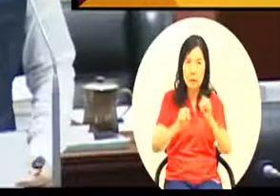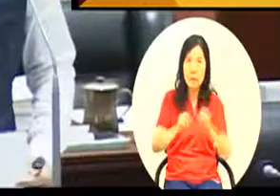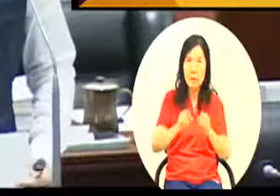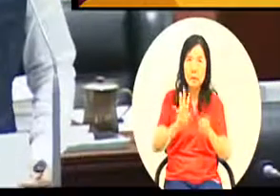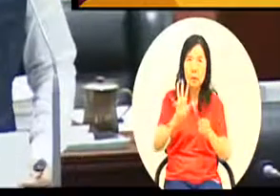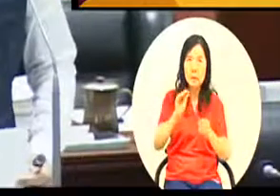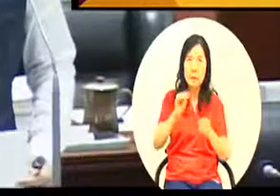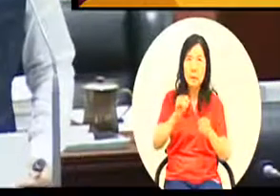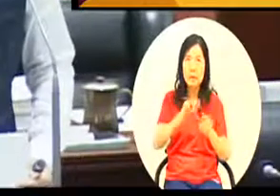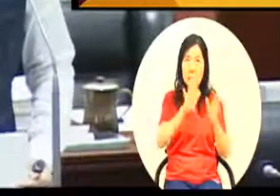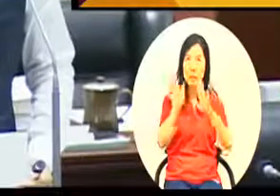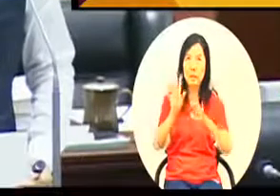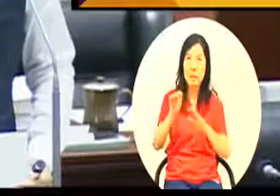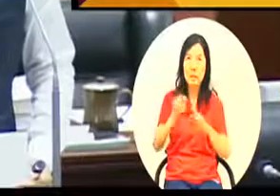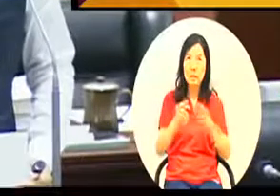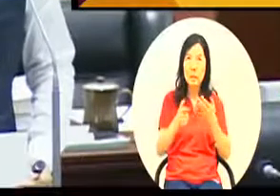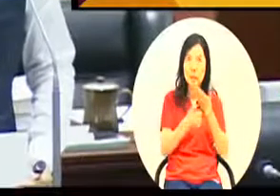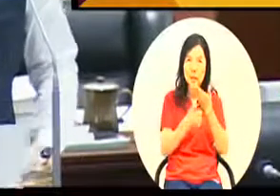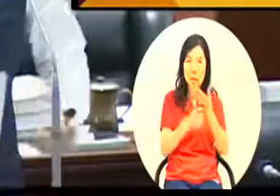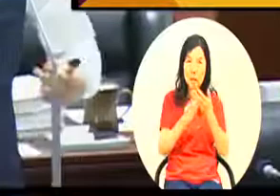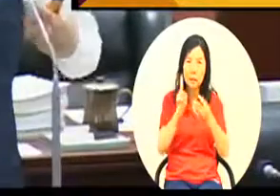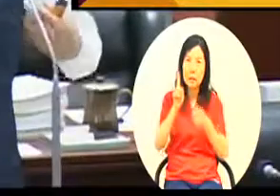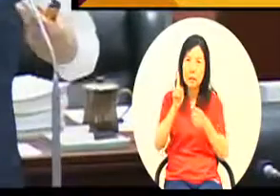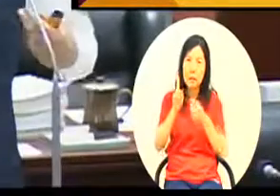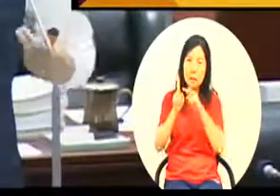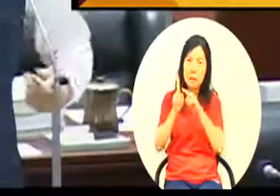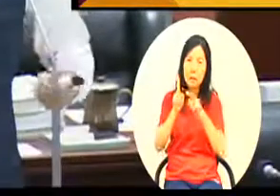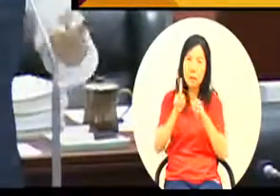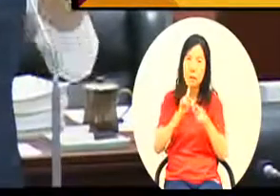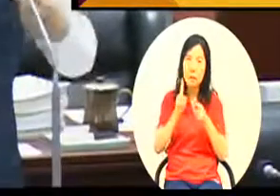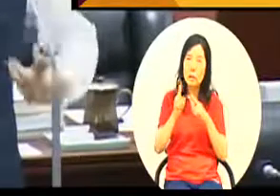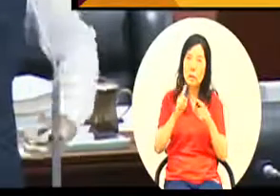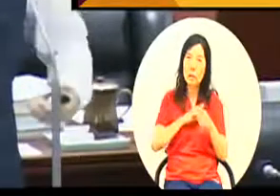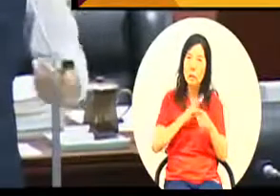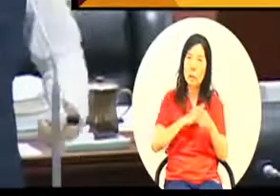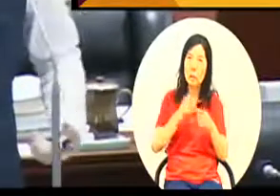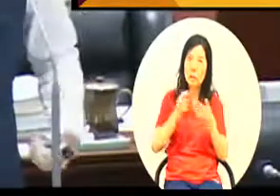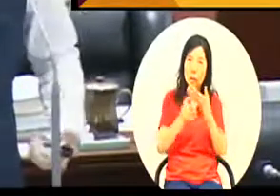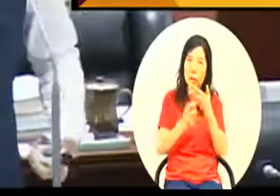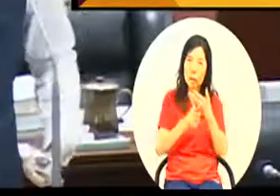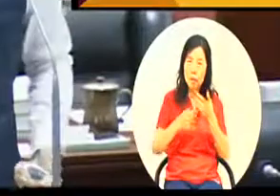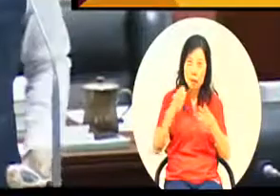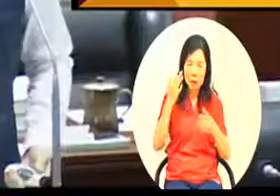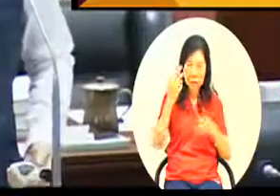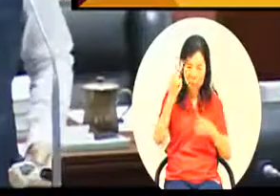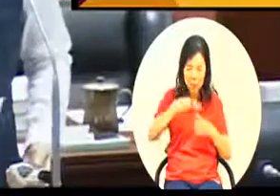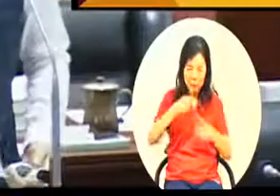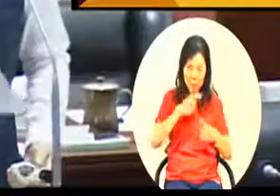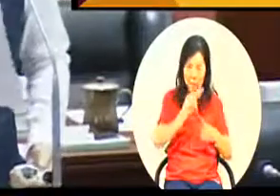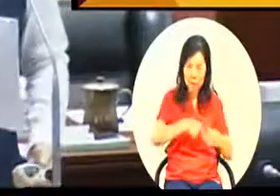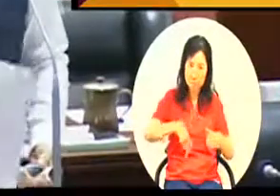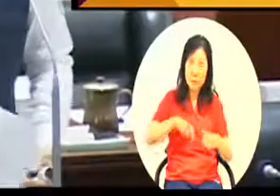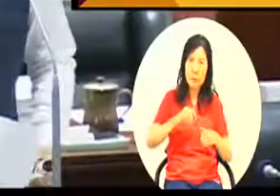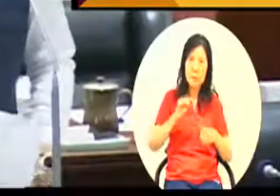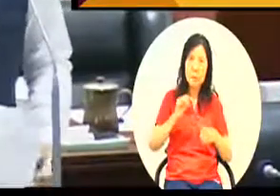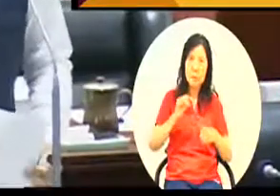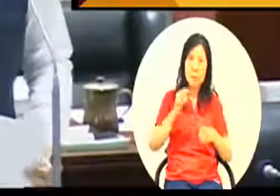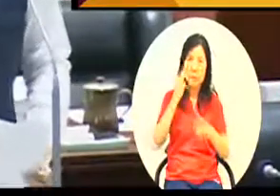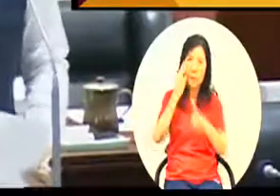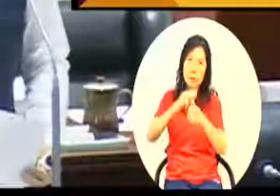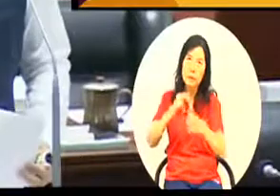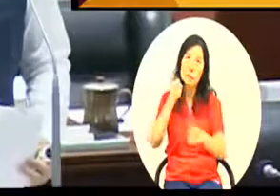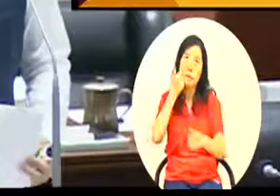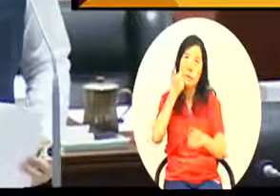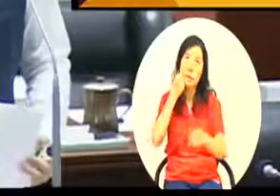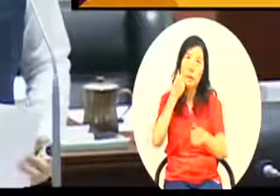况。一个毒贩他自己吸毒，当然是残害自己身体了。被害人是谁？